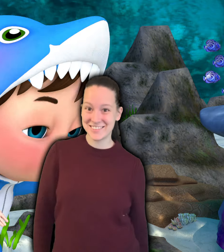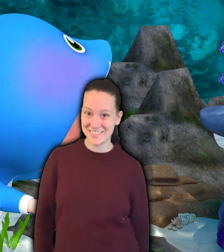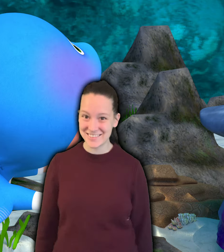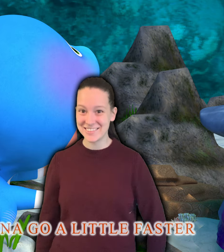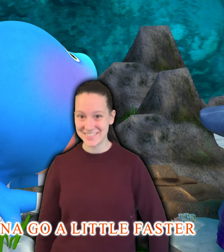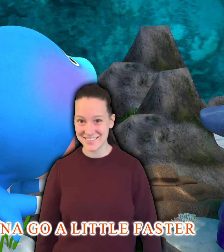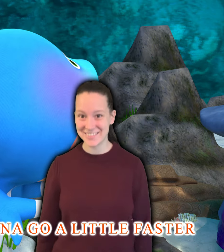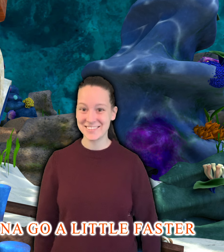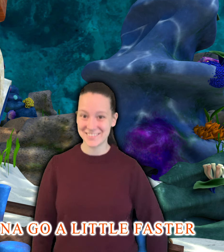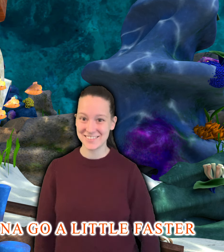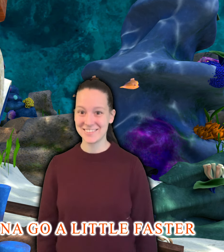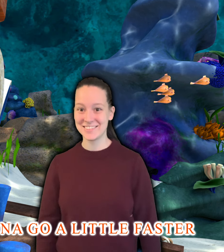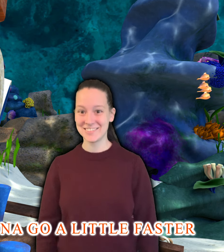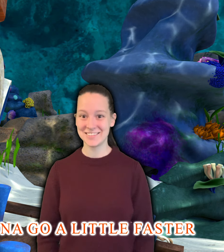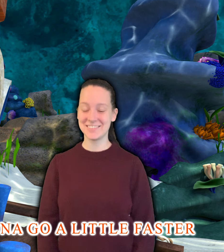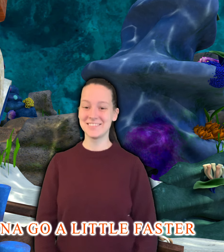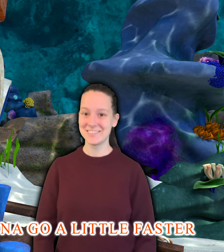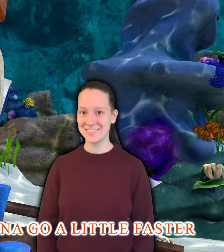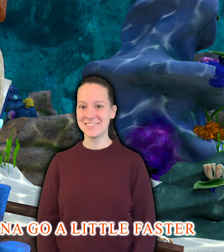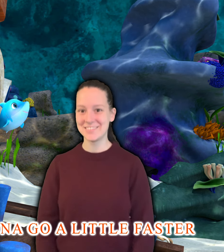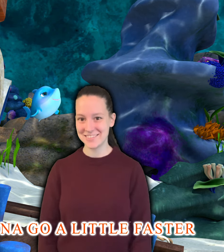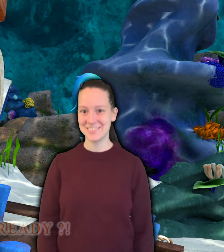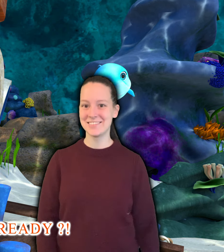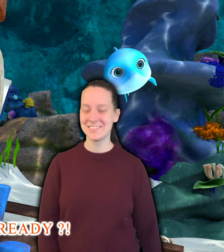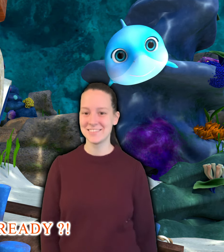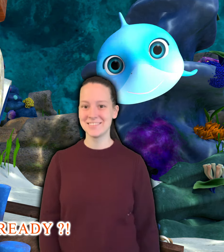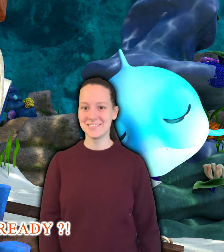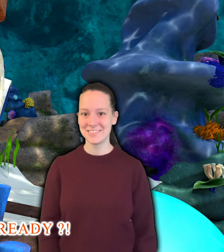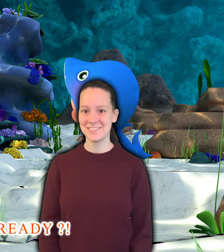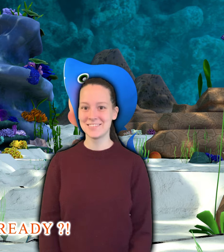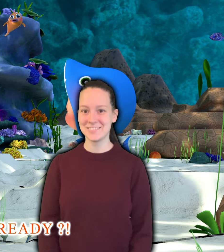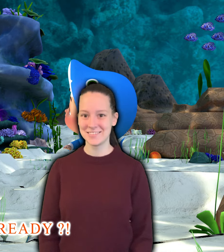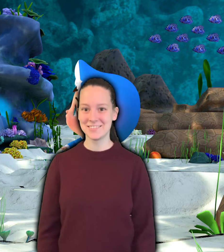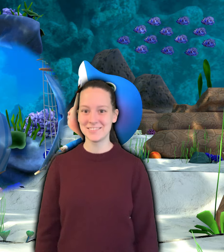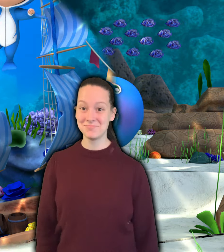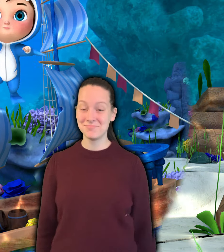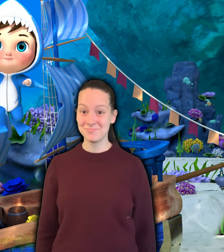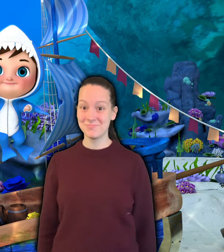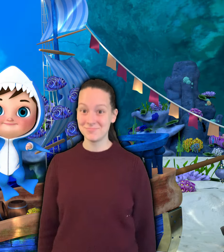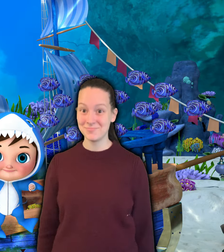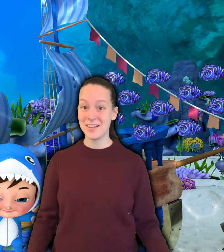終わりthistimeweGoingFASare